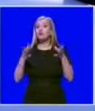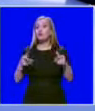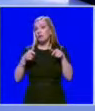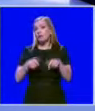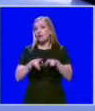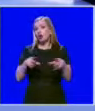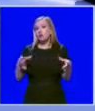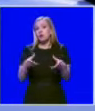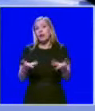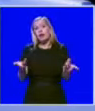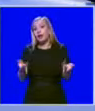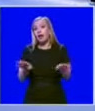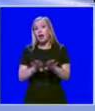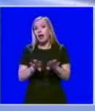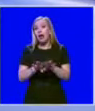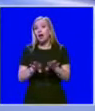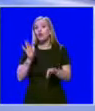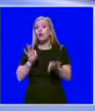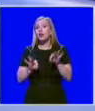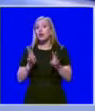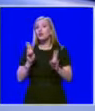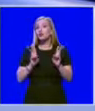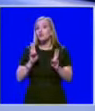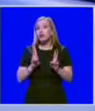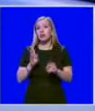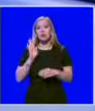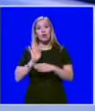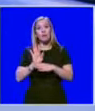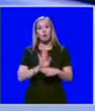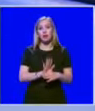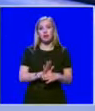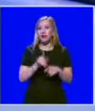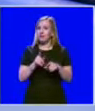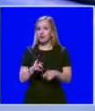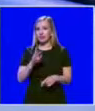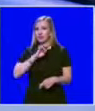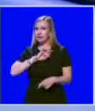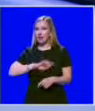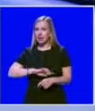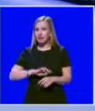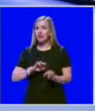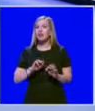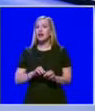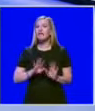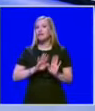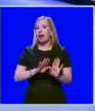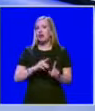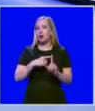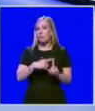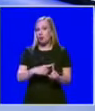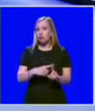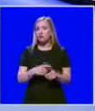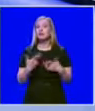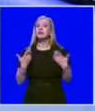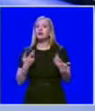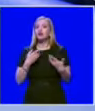така както гласуват хората, депутатите. Вие се надявате да е във ваша полза. Защото да, вие сте вносителите. Защо отворихте тази кутия на